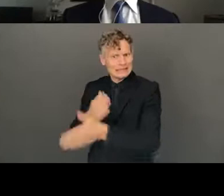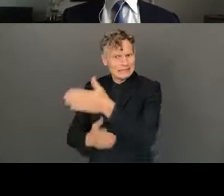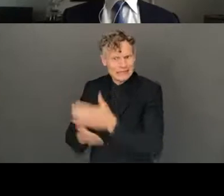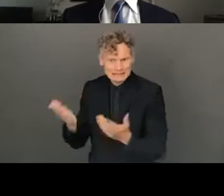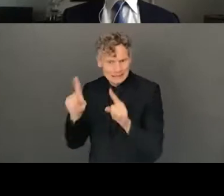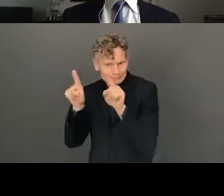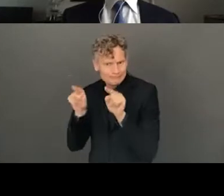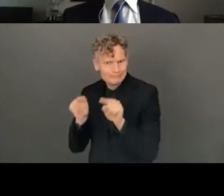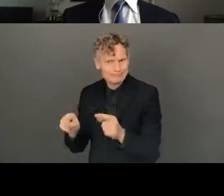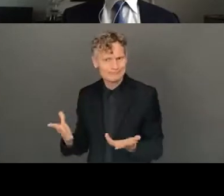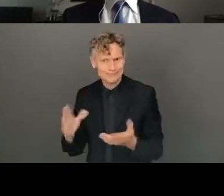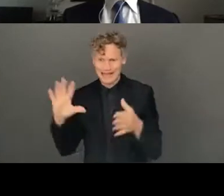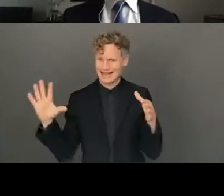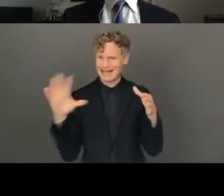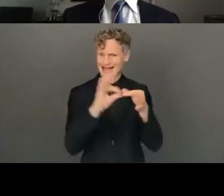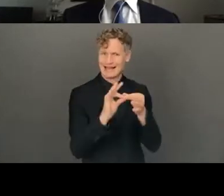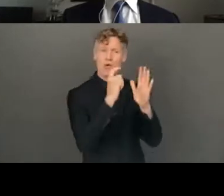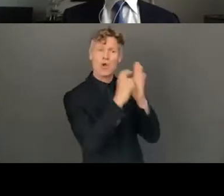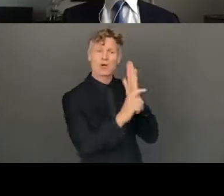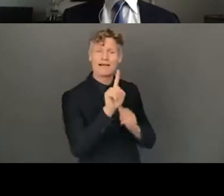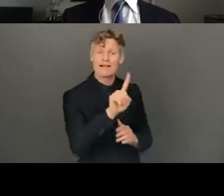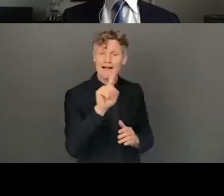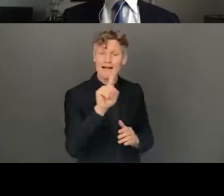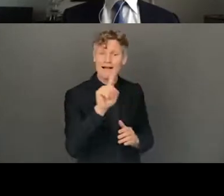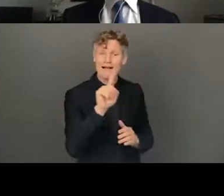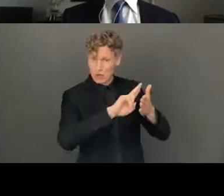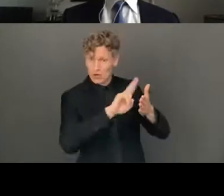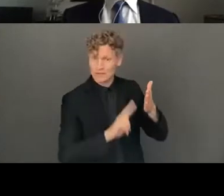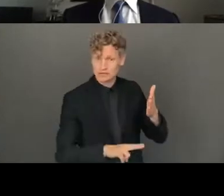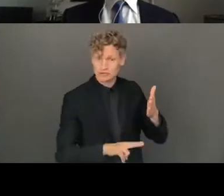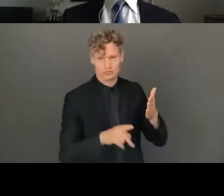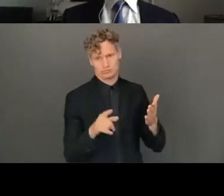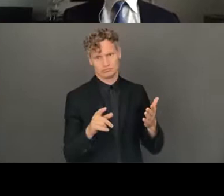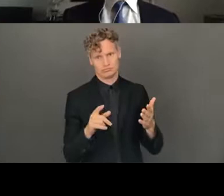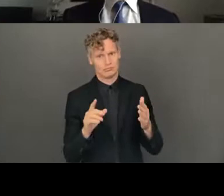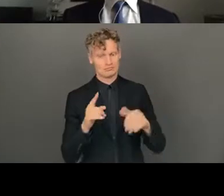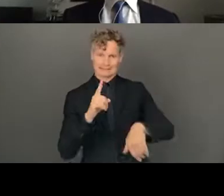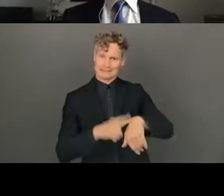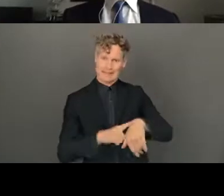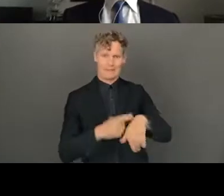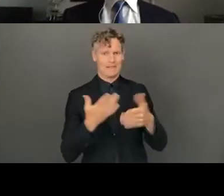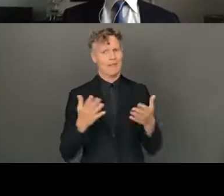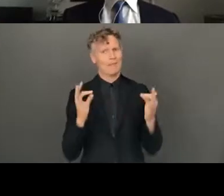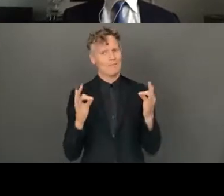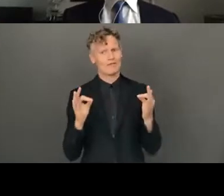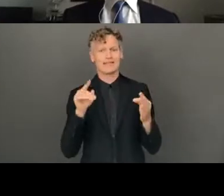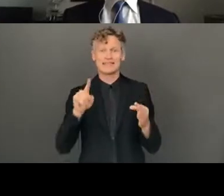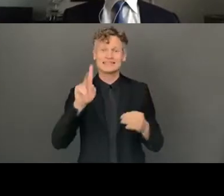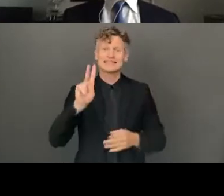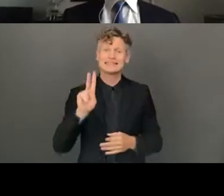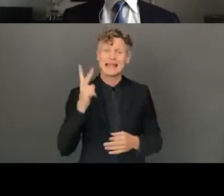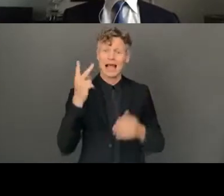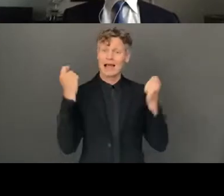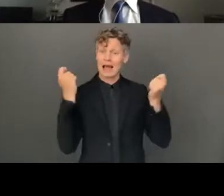des discussions en ligne avec l'article 11 de la Convention. Il est approprié parce que le deuxième anniversaire